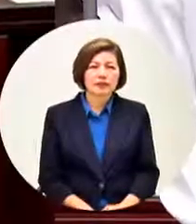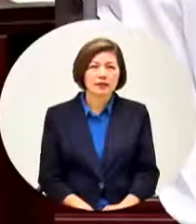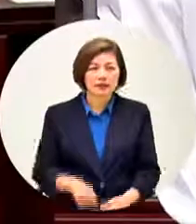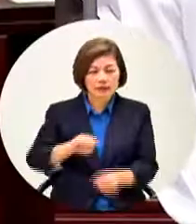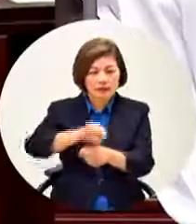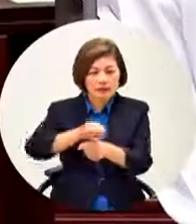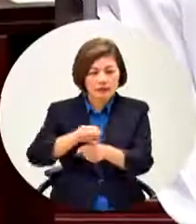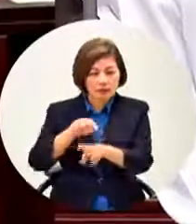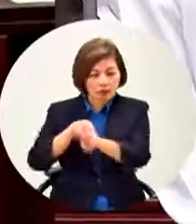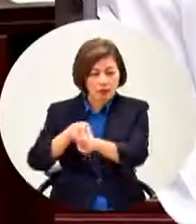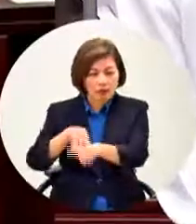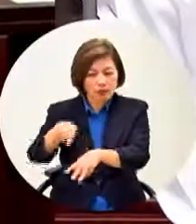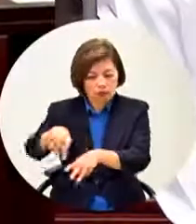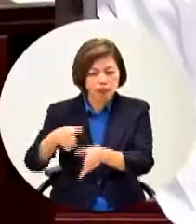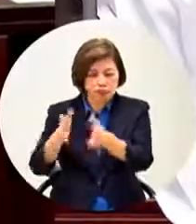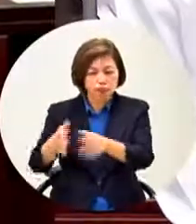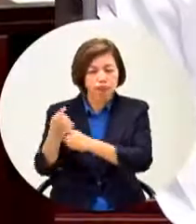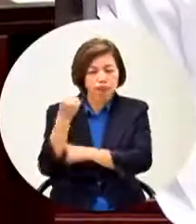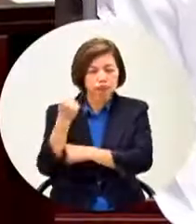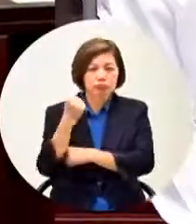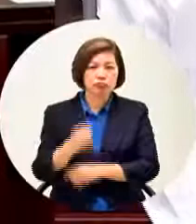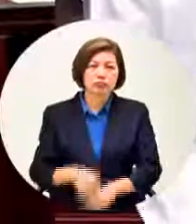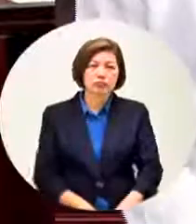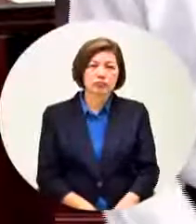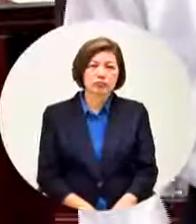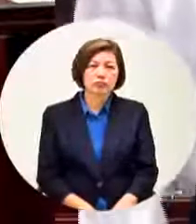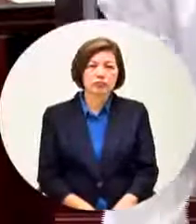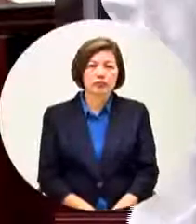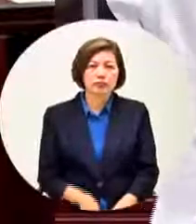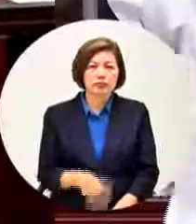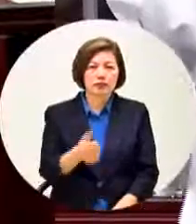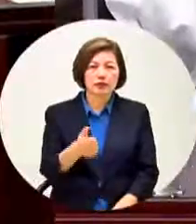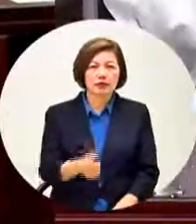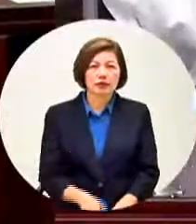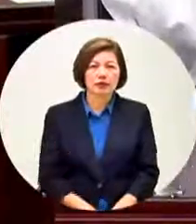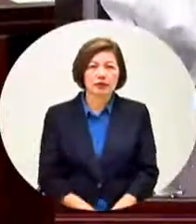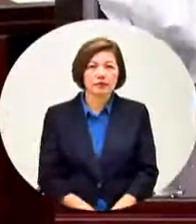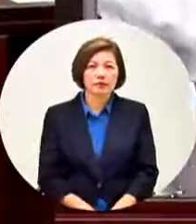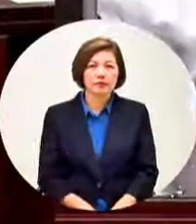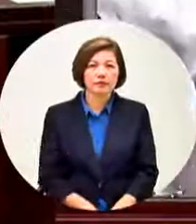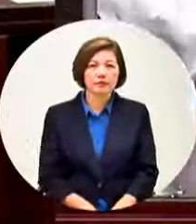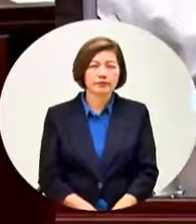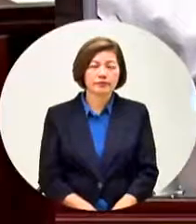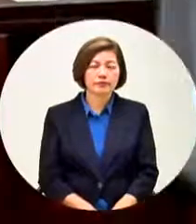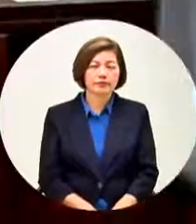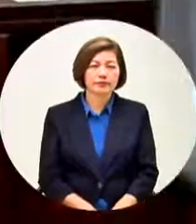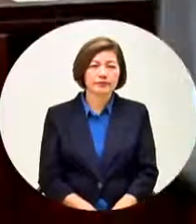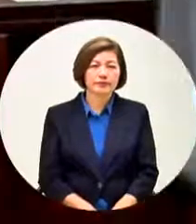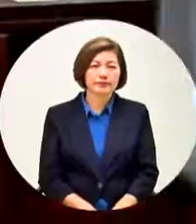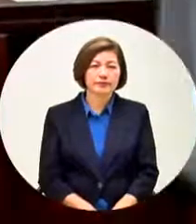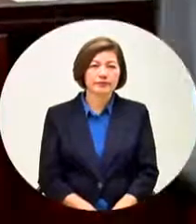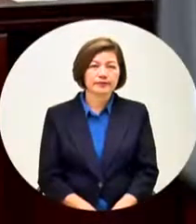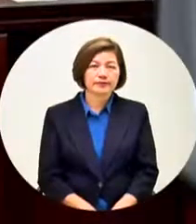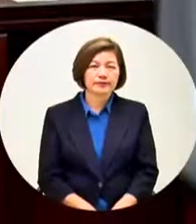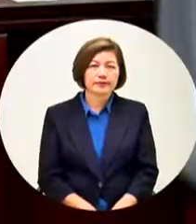口来努力啦。哦， 好，是是。 哦，好，感谢安。 好，谢谢。 安局长。我即马来，